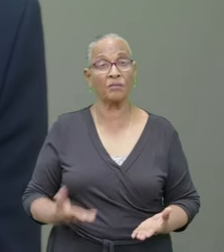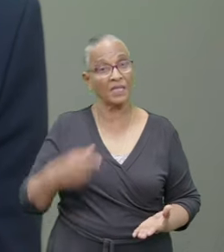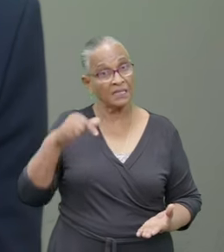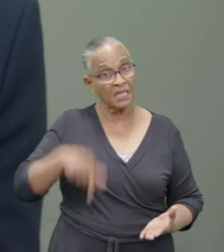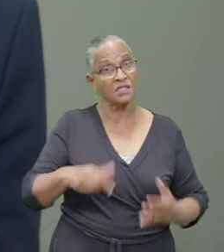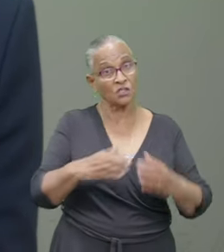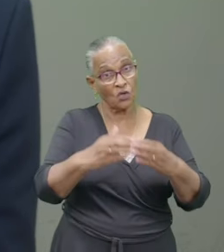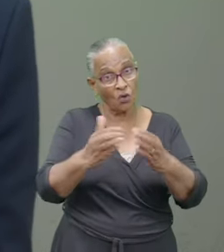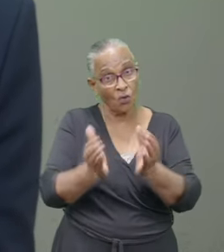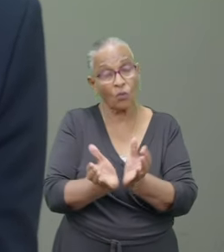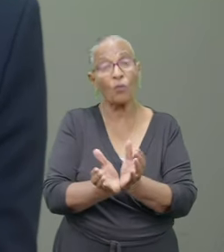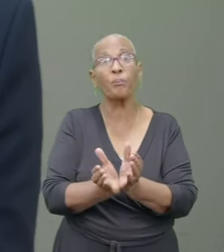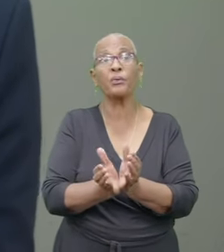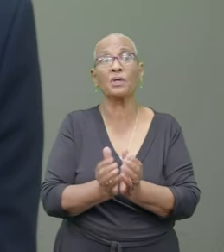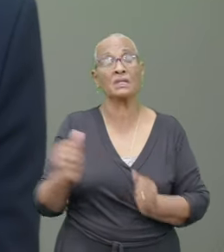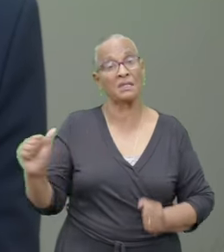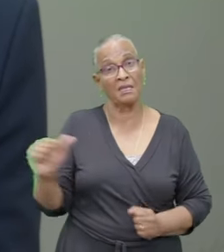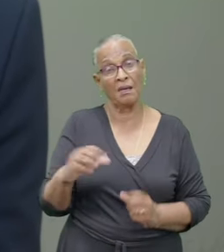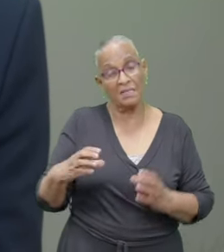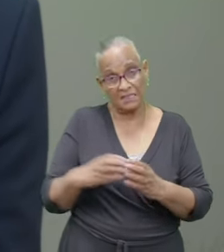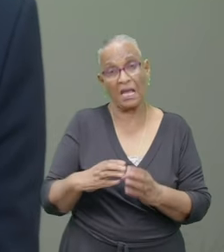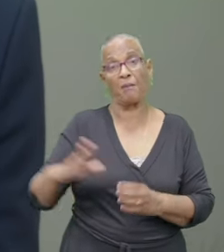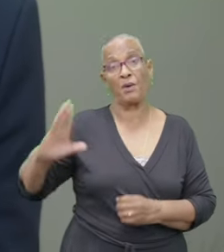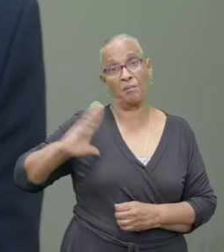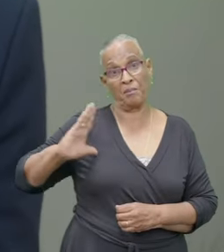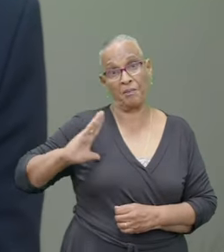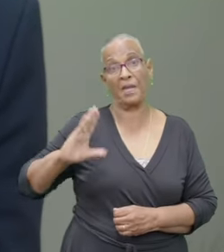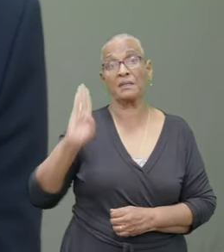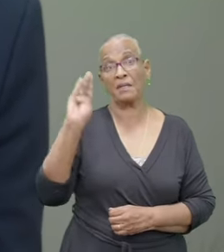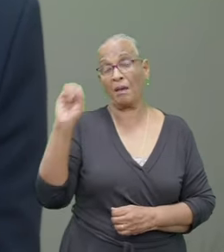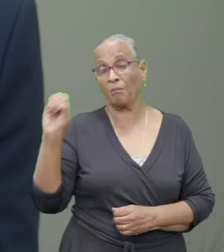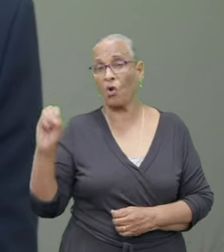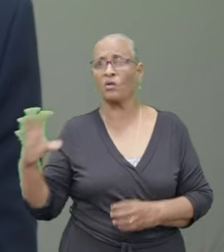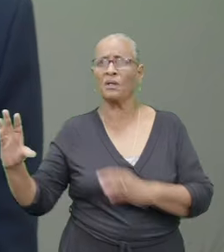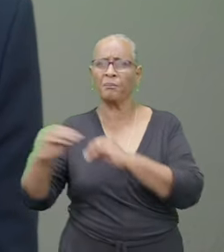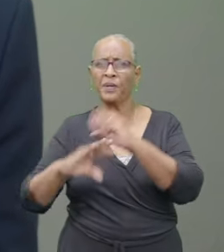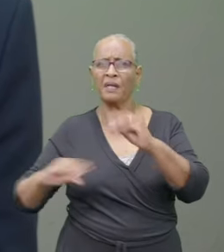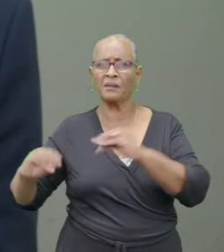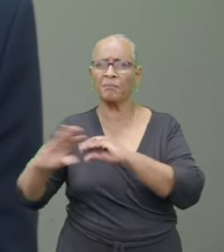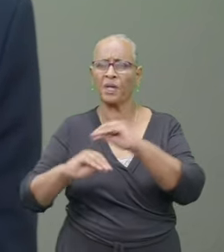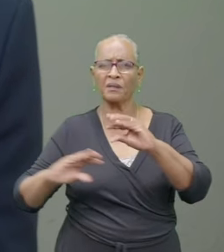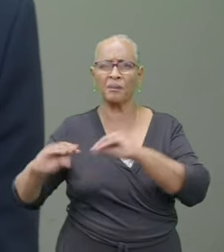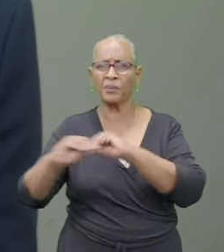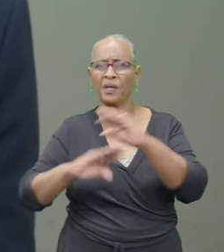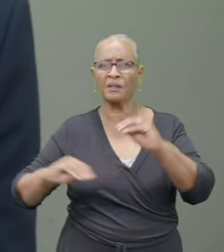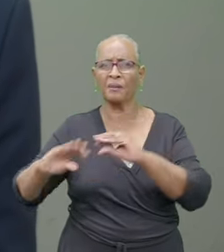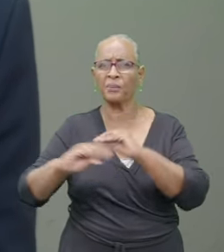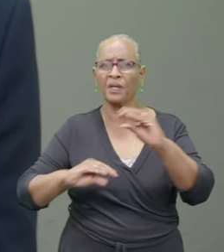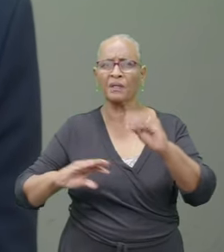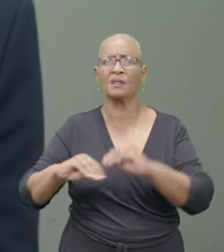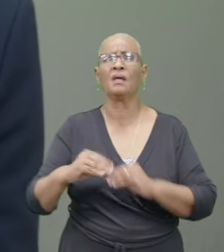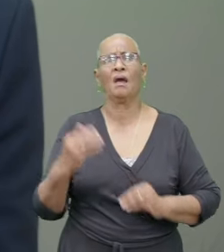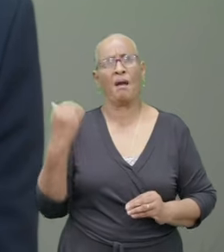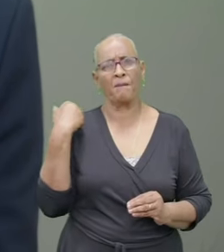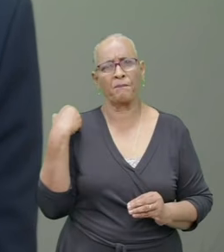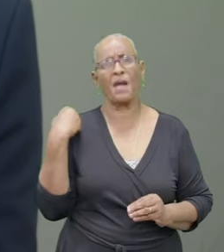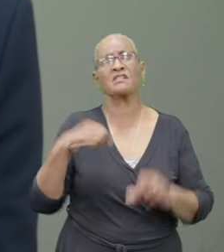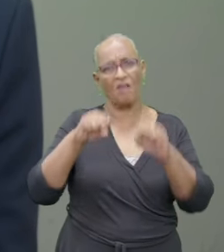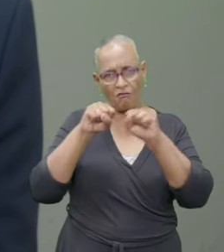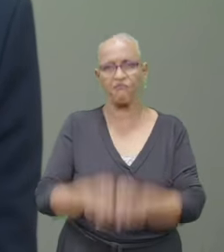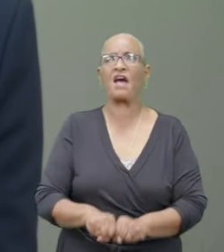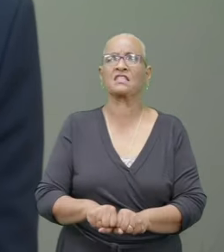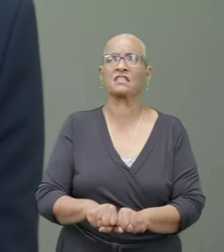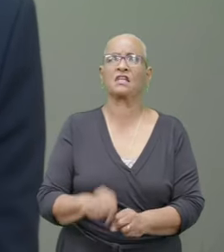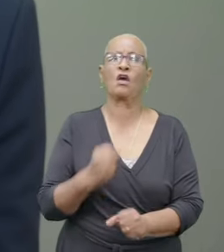groep samen met de directie en de bond opgepakt. De informatie is vergaard en nog recent zijn de vaste aanstellingen,